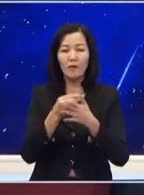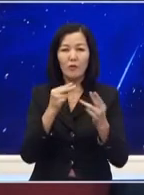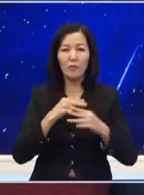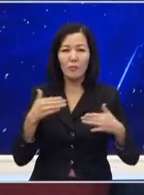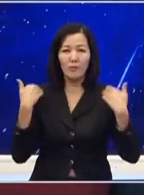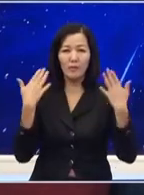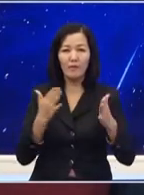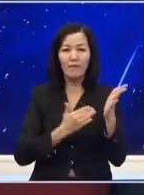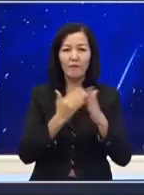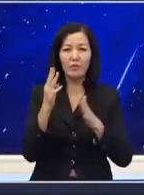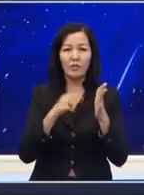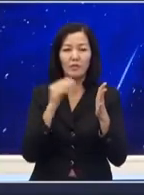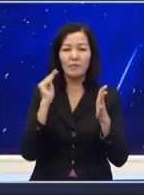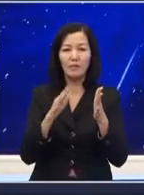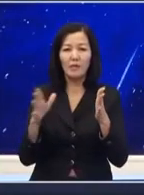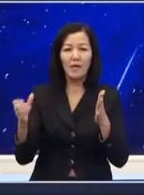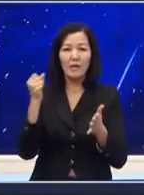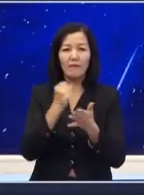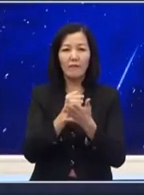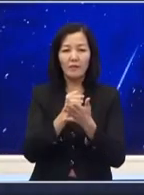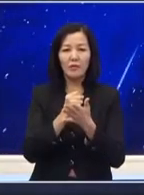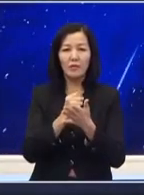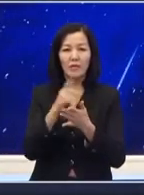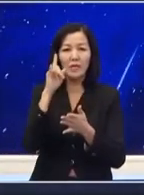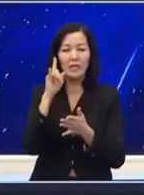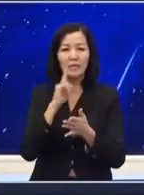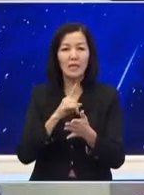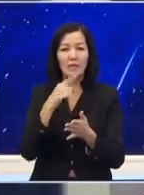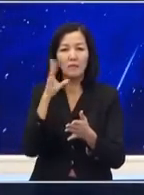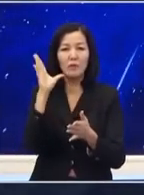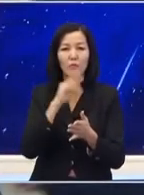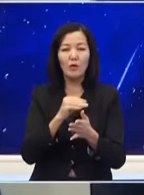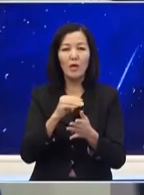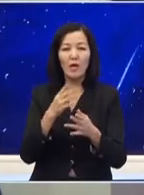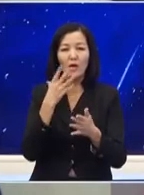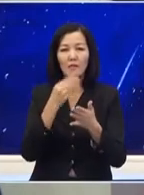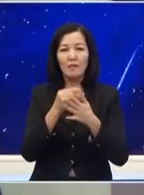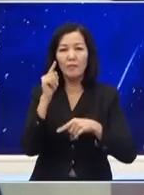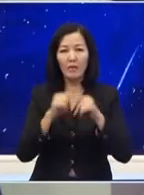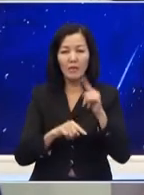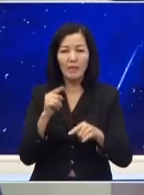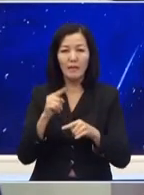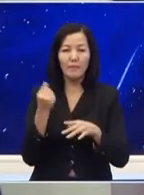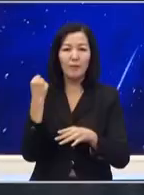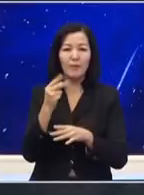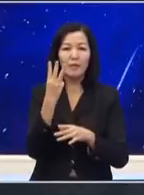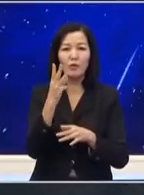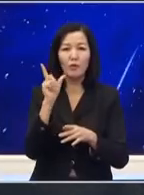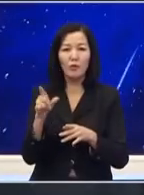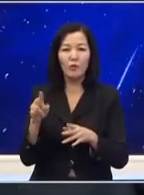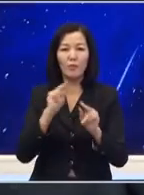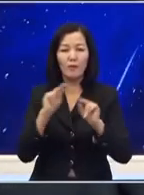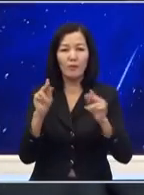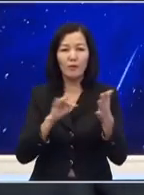работы представили свыше 8 тысяч кандидатов, владеющих казахским языком как родным. Победителями стали трое – преподаватель